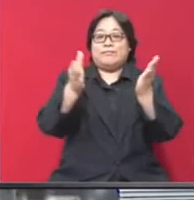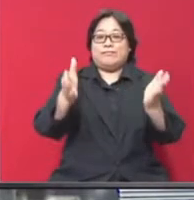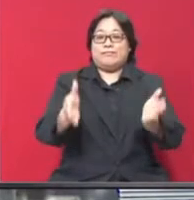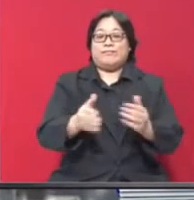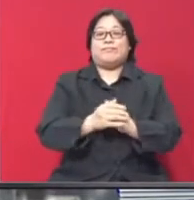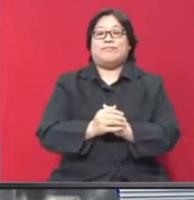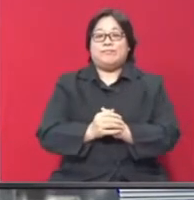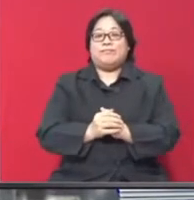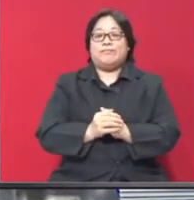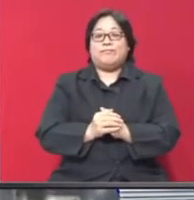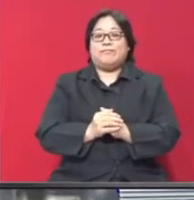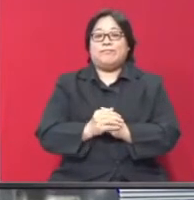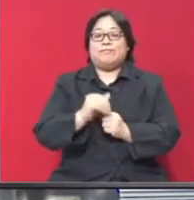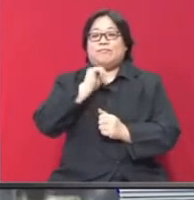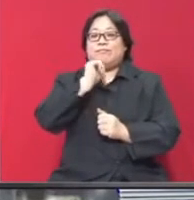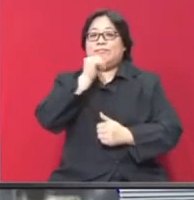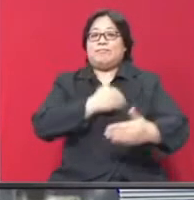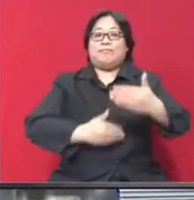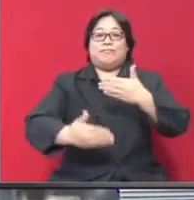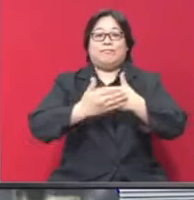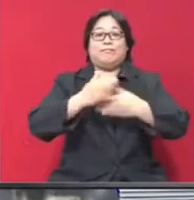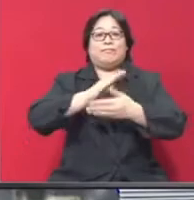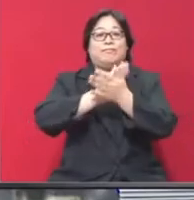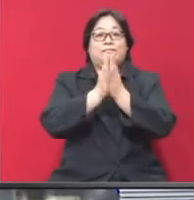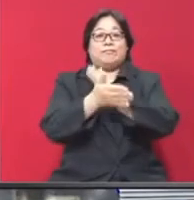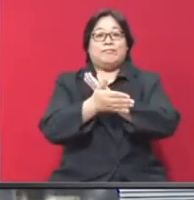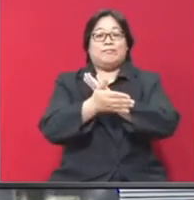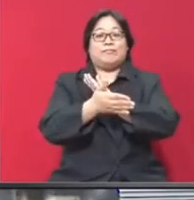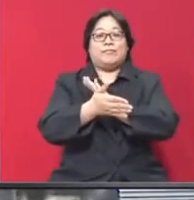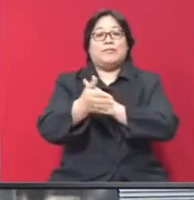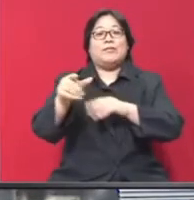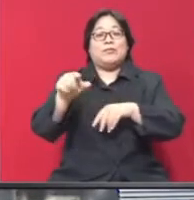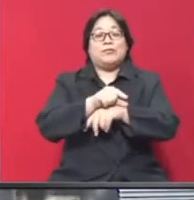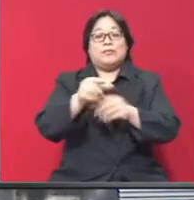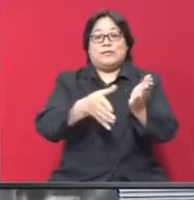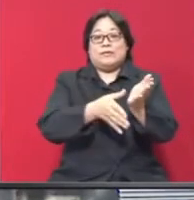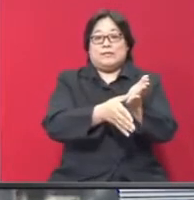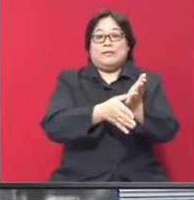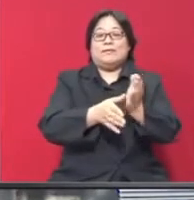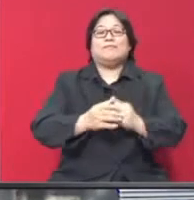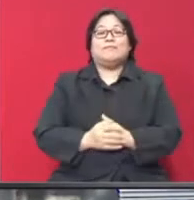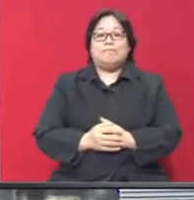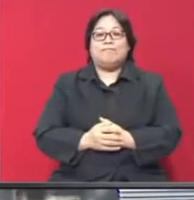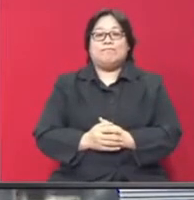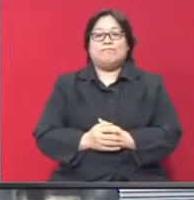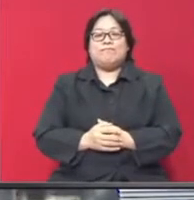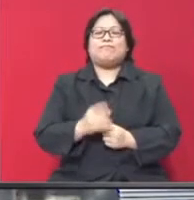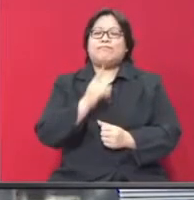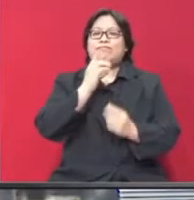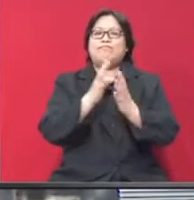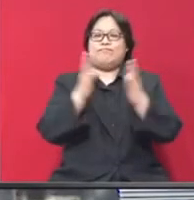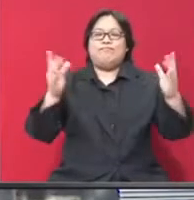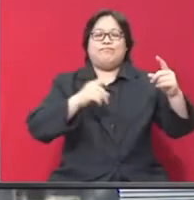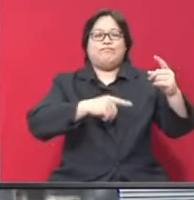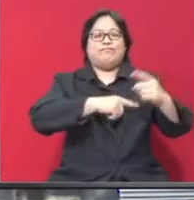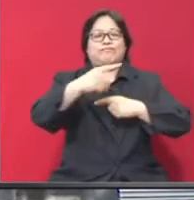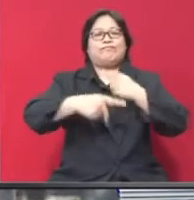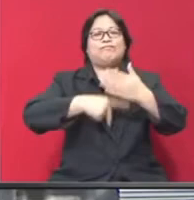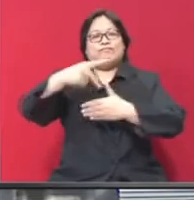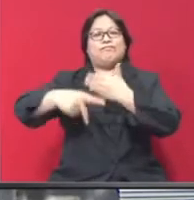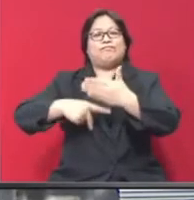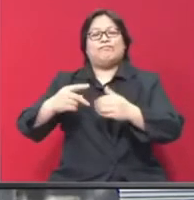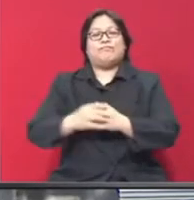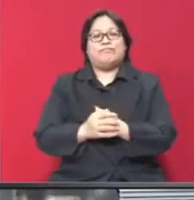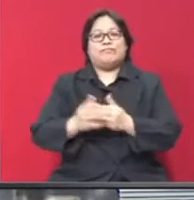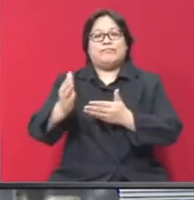tidak lagi kembali menjadi pengedar sabu jadi pengguna dada banyak program-program yang dilakukan